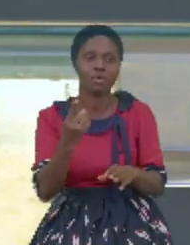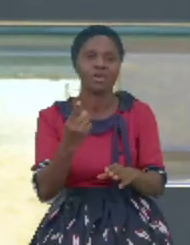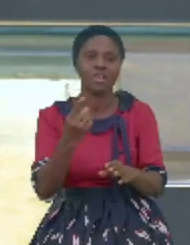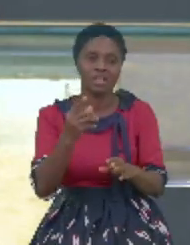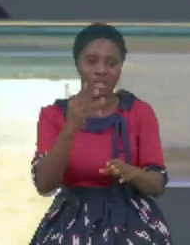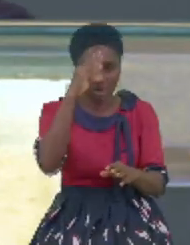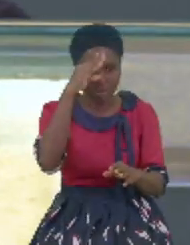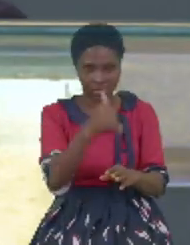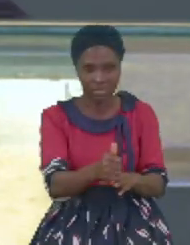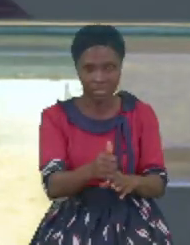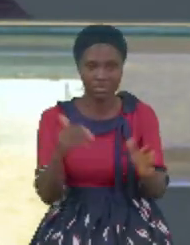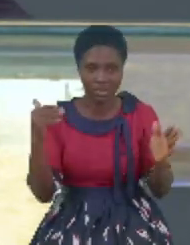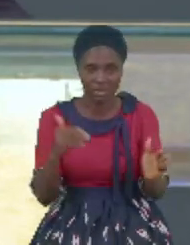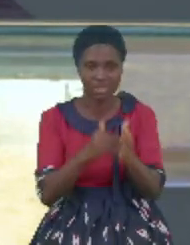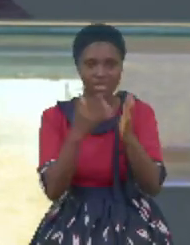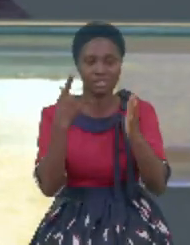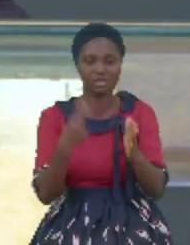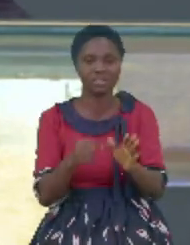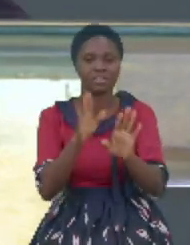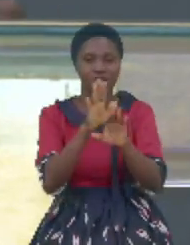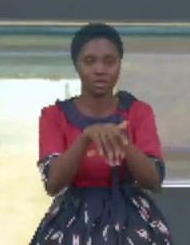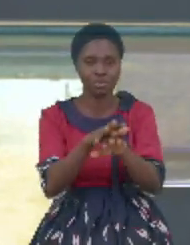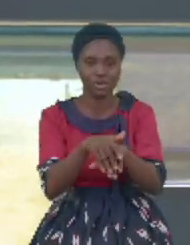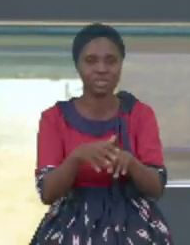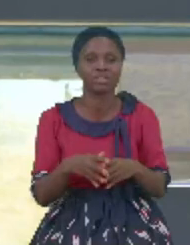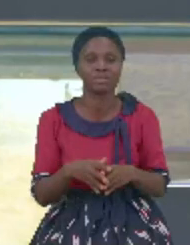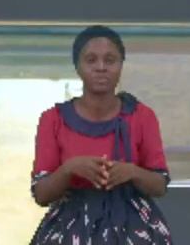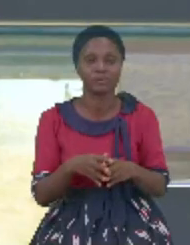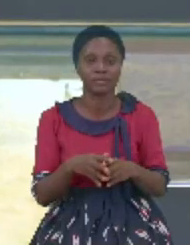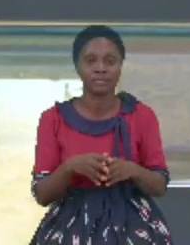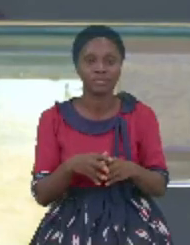se soulève contre l'impie.